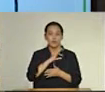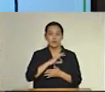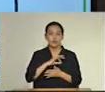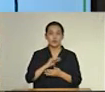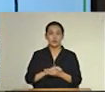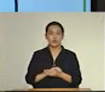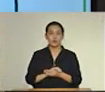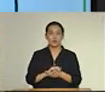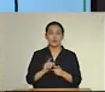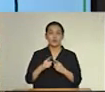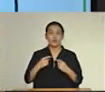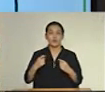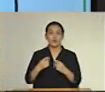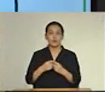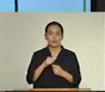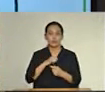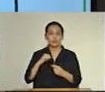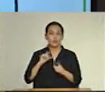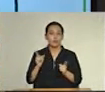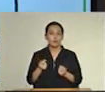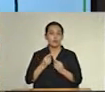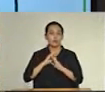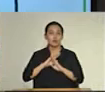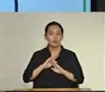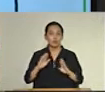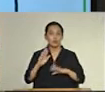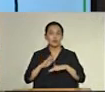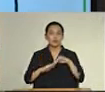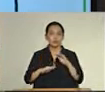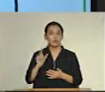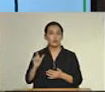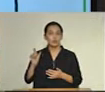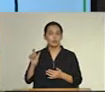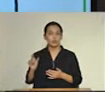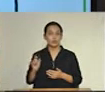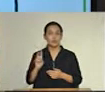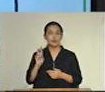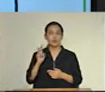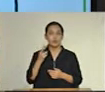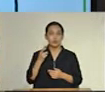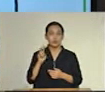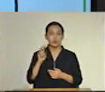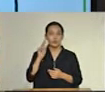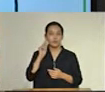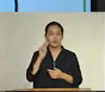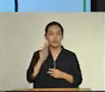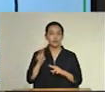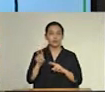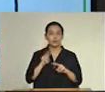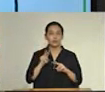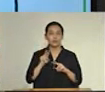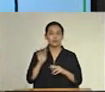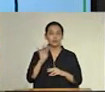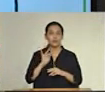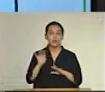organik olamda hech narsa o'z-o'zidan paydo bo'lmasligini tajriba qilib ko'rsatgan. Biologiyada kuzatish,